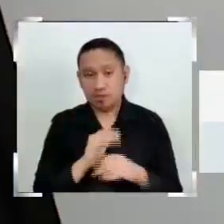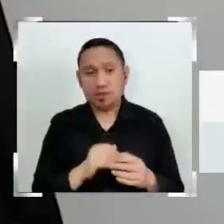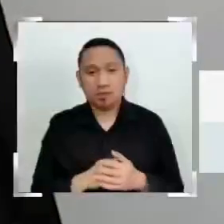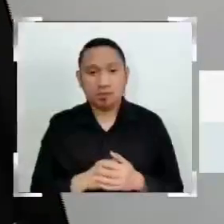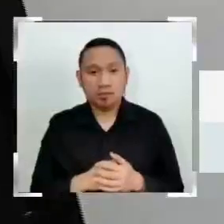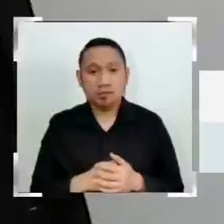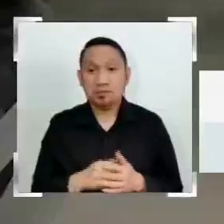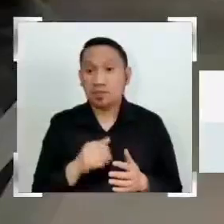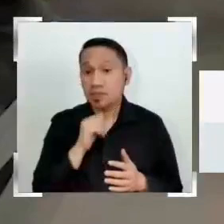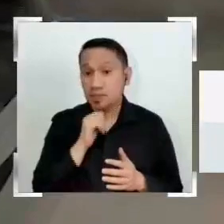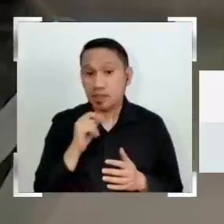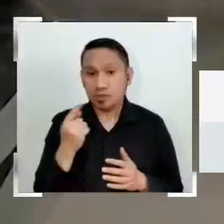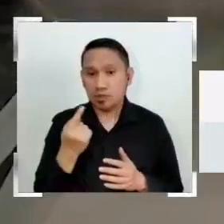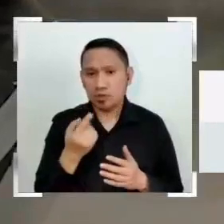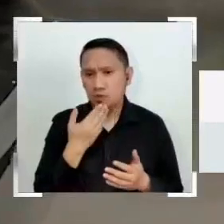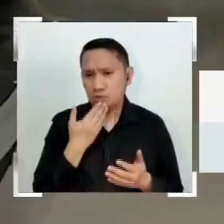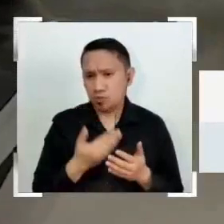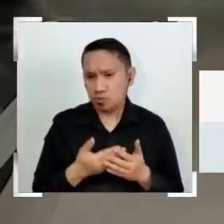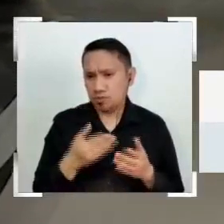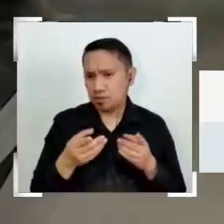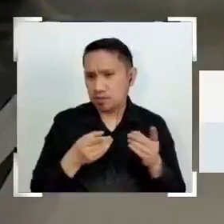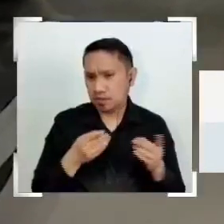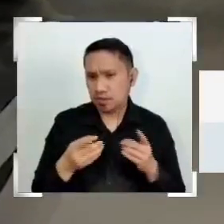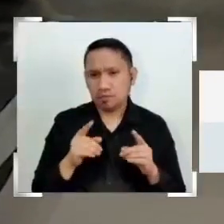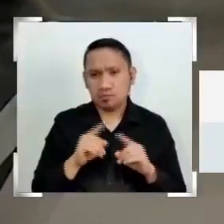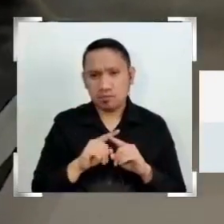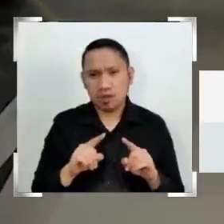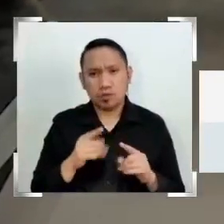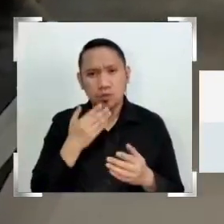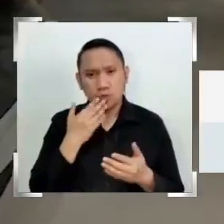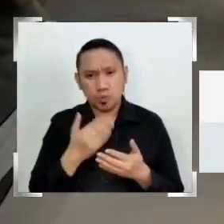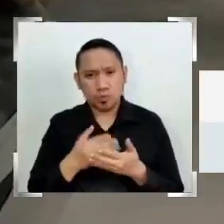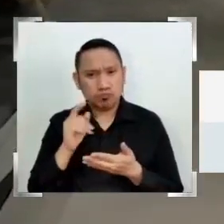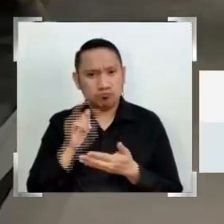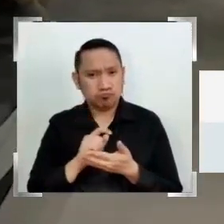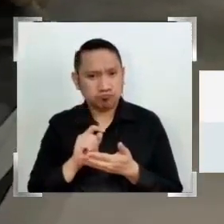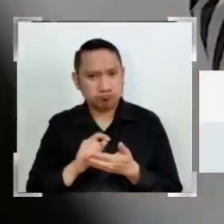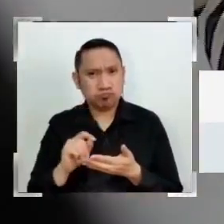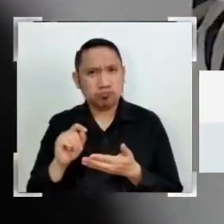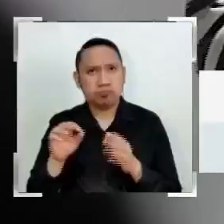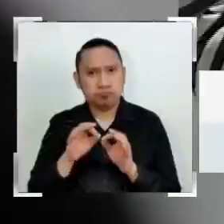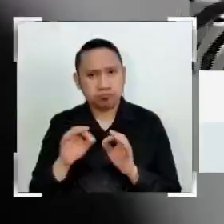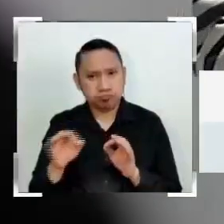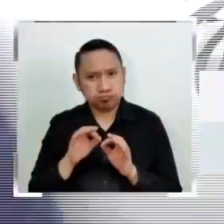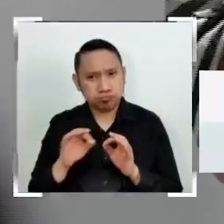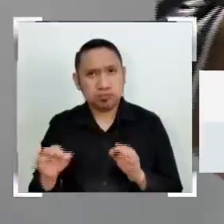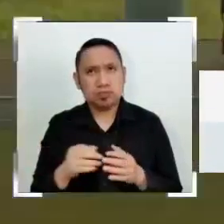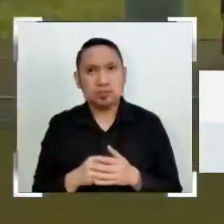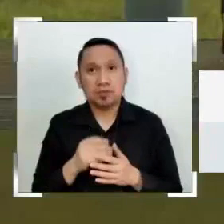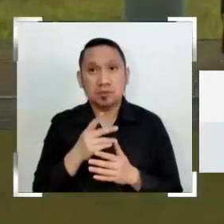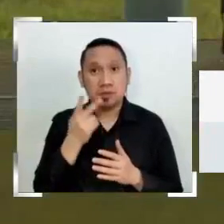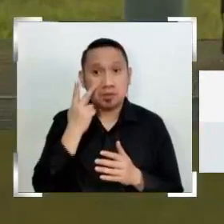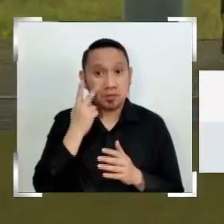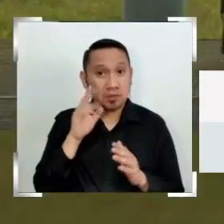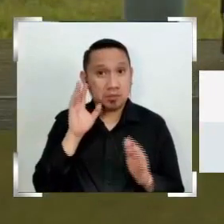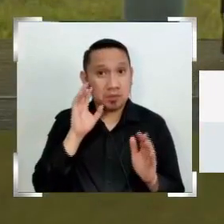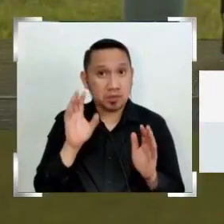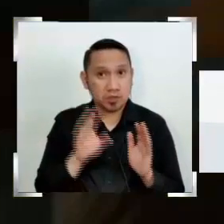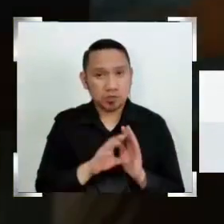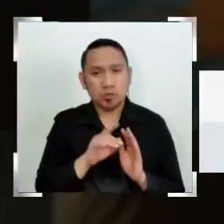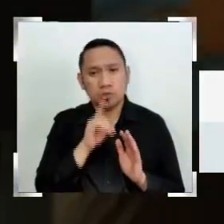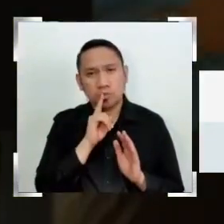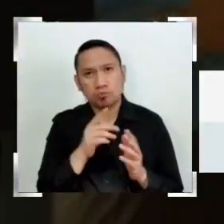hindi lang well-directed ang pelikula, kundi maganda ang pagkakasulat at pagkakaproduce. Sa pictorial pa lang, kitang-kita ng chemistry bilang